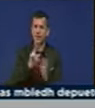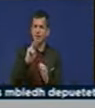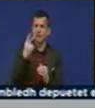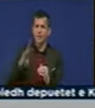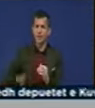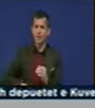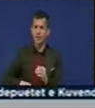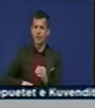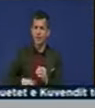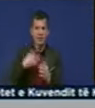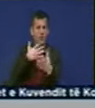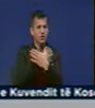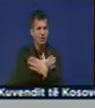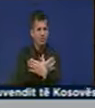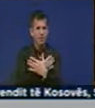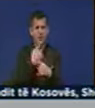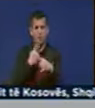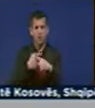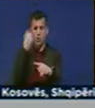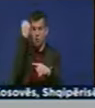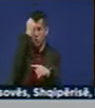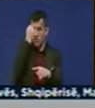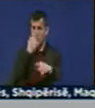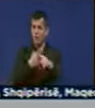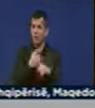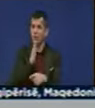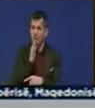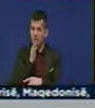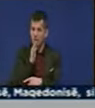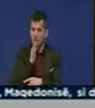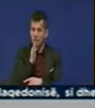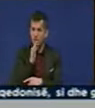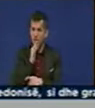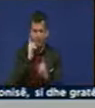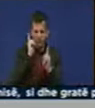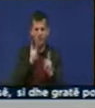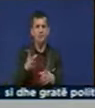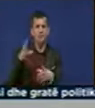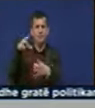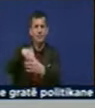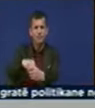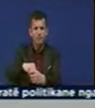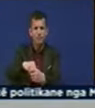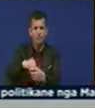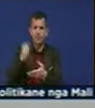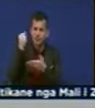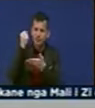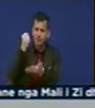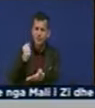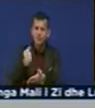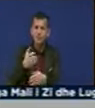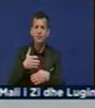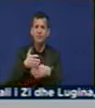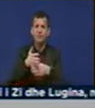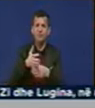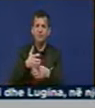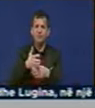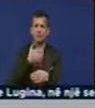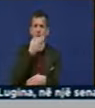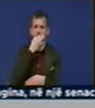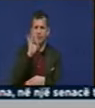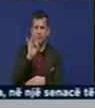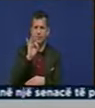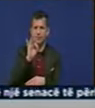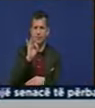të Shqipërisë, të Kosovës dhe të Maqedonisë të jenë pjesë e investimeve duke kontribuar në mënyra të